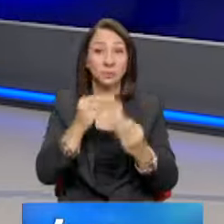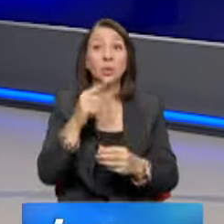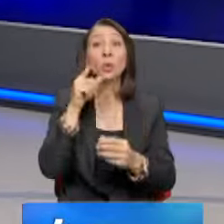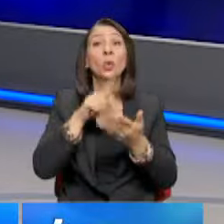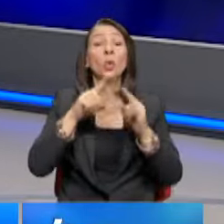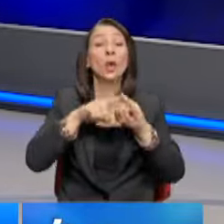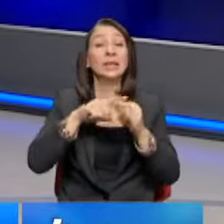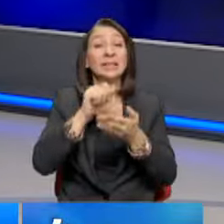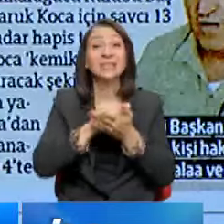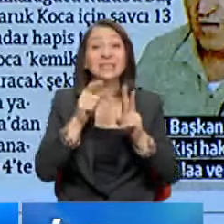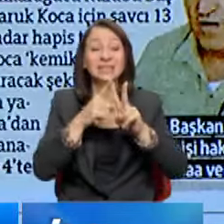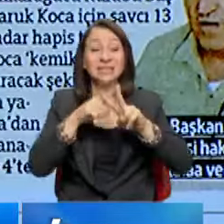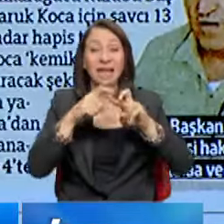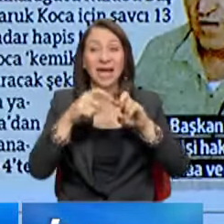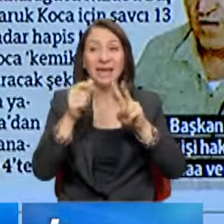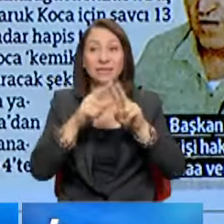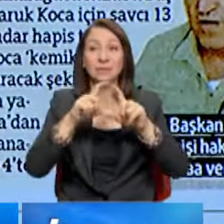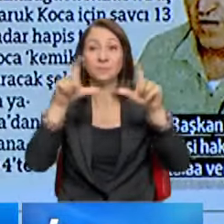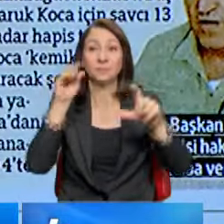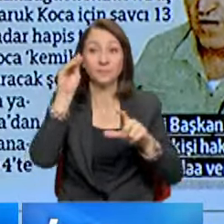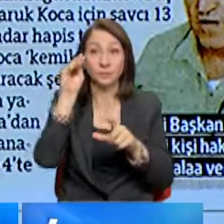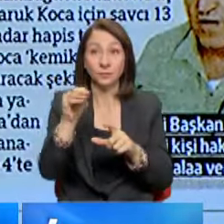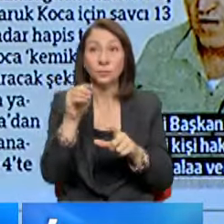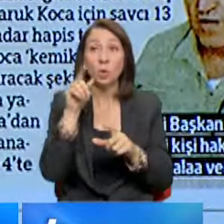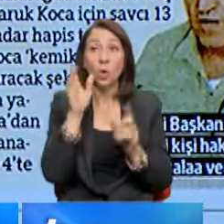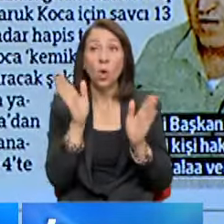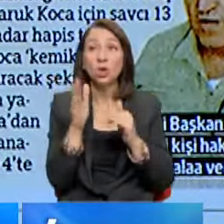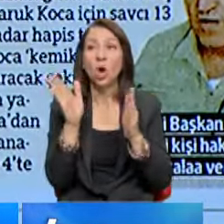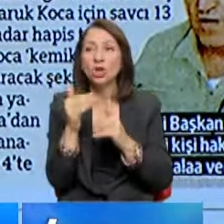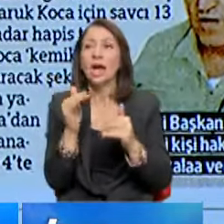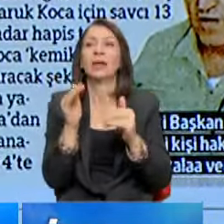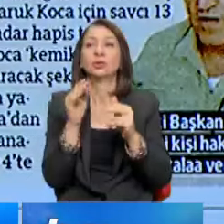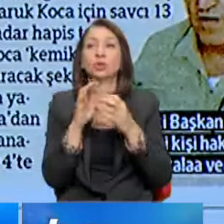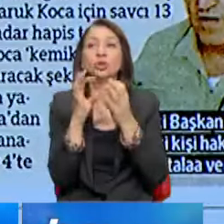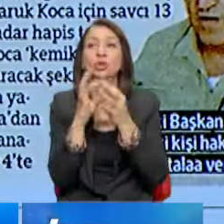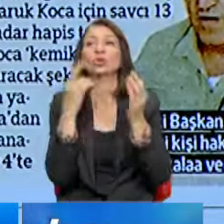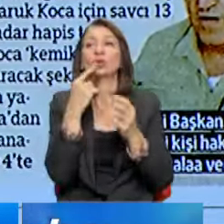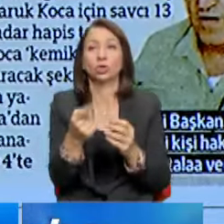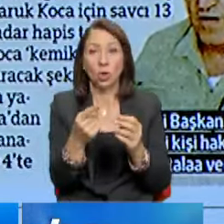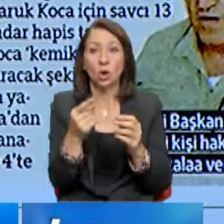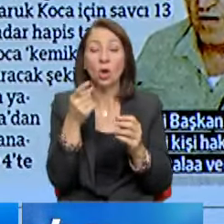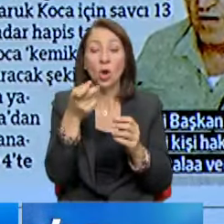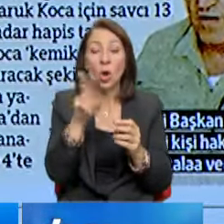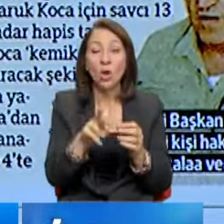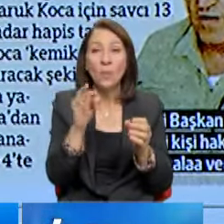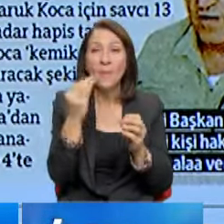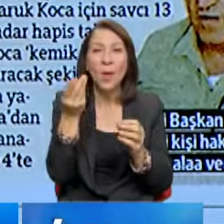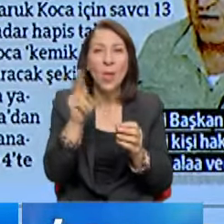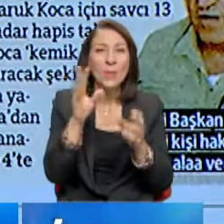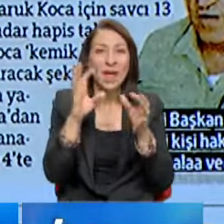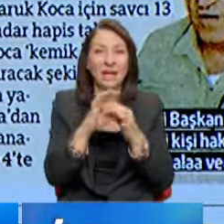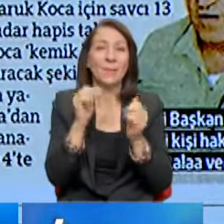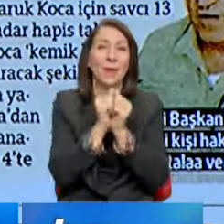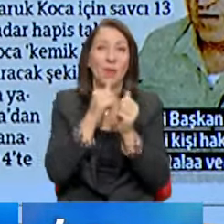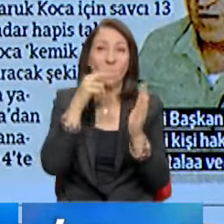Hürriyet gazetesi Narin Güran manşetiyle çıkmış bugün. Oda oda çözüldü diyor. cinayete dair soru işaretleri gelin Hürriyet'ten